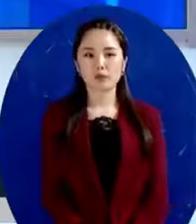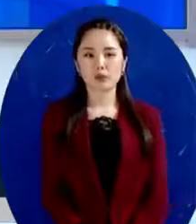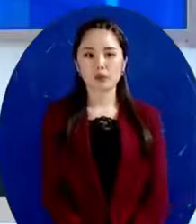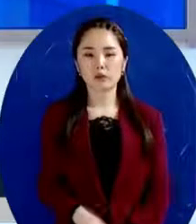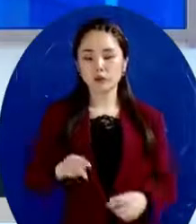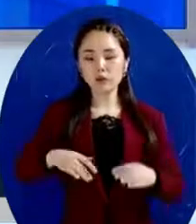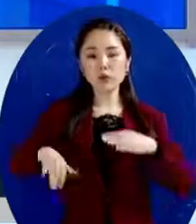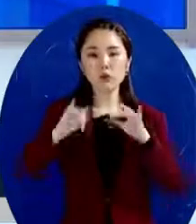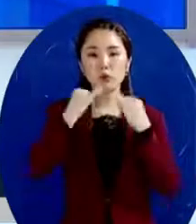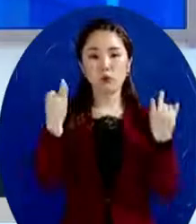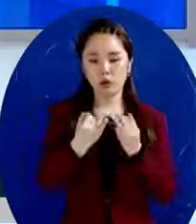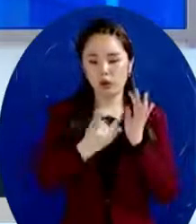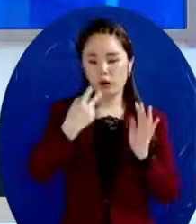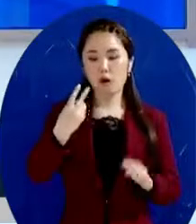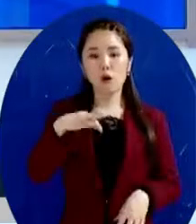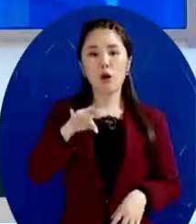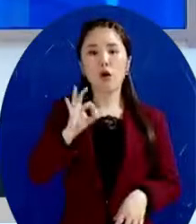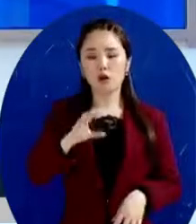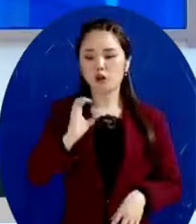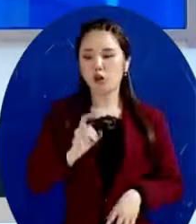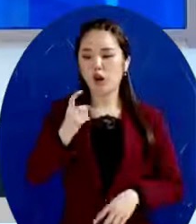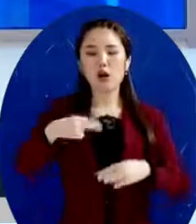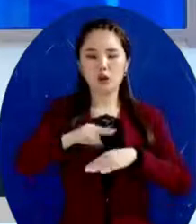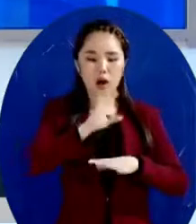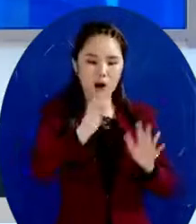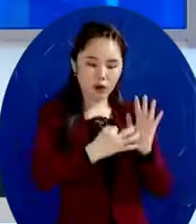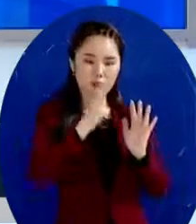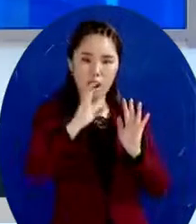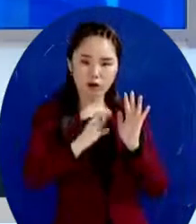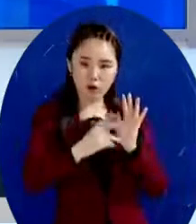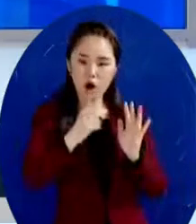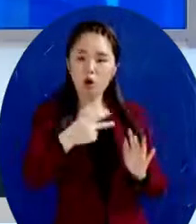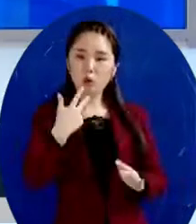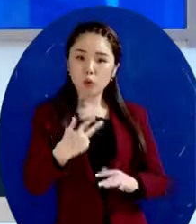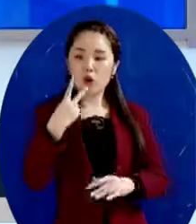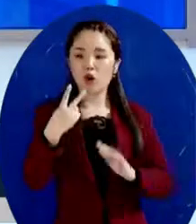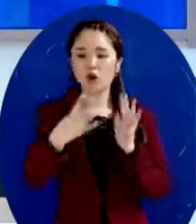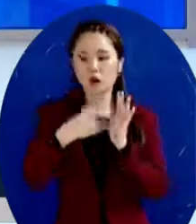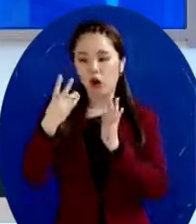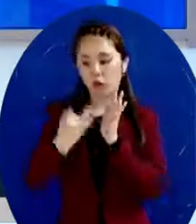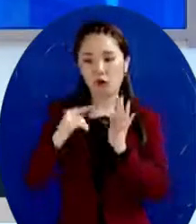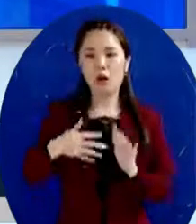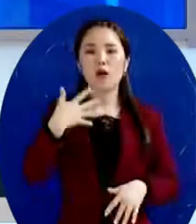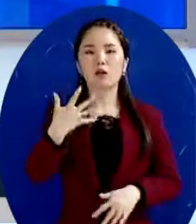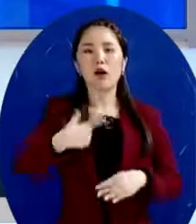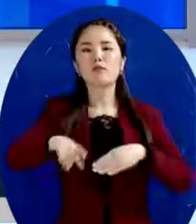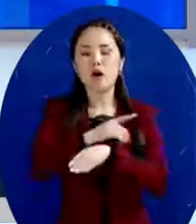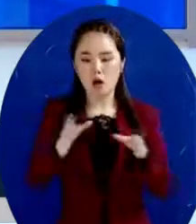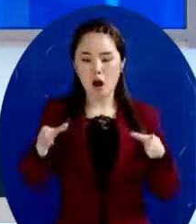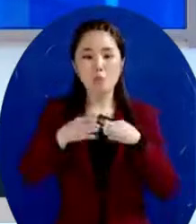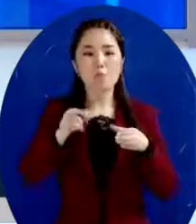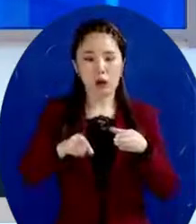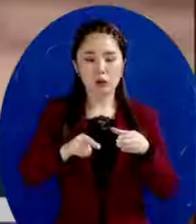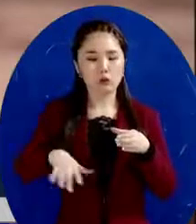Тэгэхээр улсын хурлын 72 дугаар тойрог сонгон хайрхын дүргийн 18, 19, 23, 27, 29 гэсэн 5 хороо багтдаг улсын хурлын гишүүн учирлын